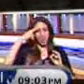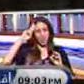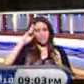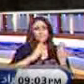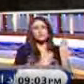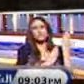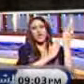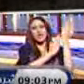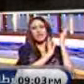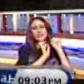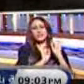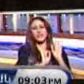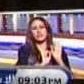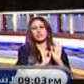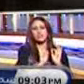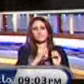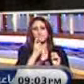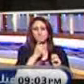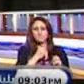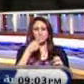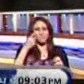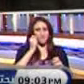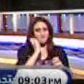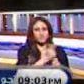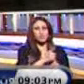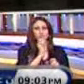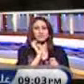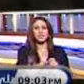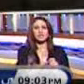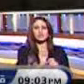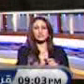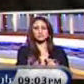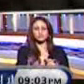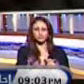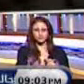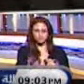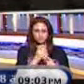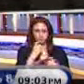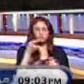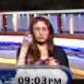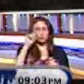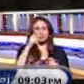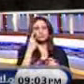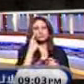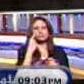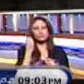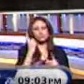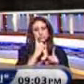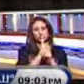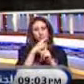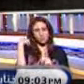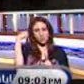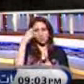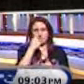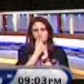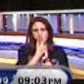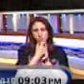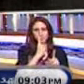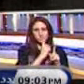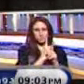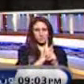الله منتظرين من الرئيس. ولكن خليني أقول لك يا دكتور عمرو، نتمنى أن نستمع لهذا القرار غدا إن شاء الله. القرار، وأتمنى على الرئيس